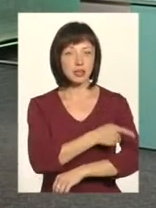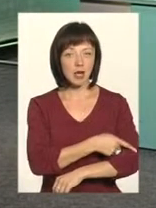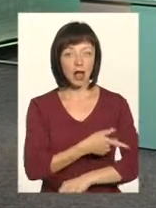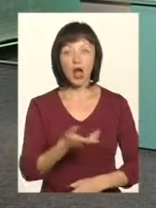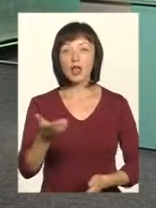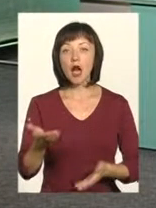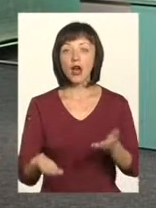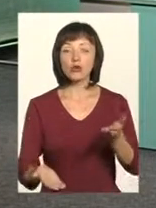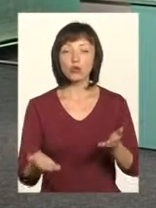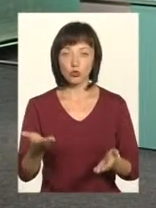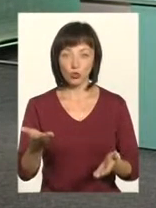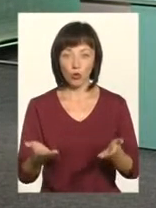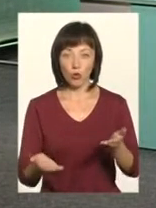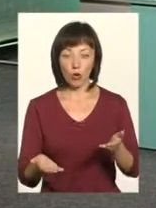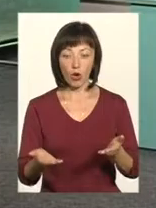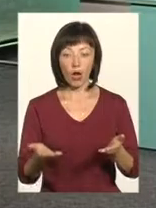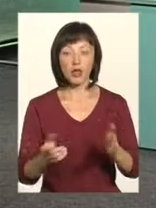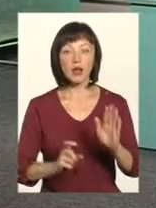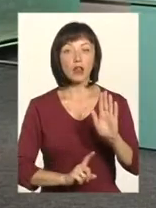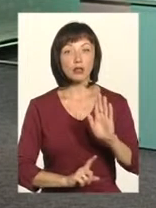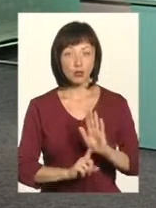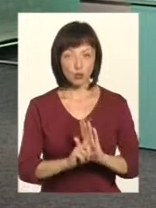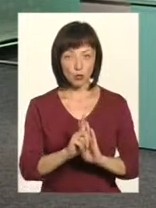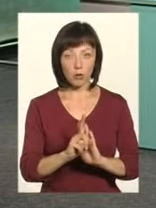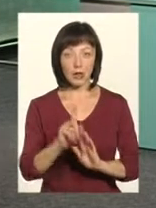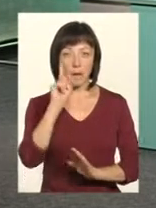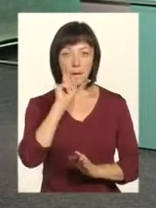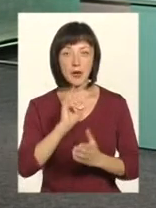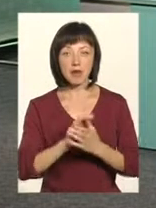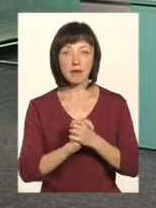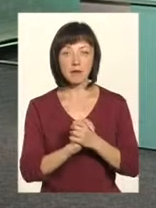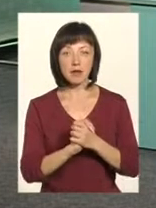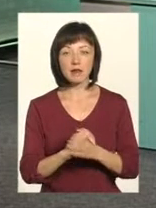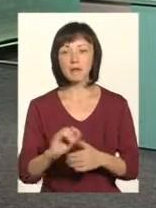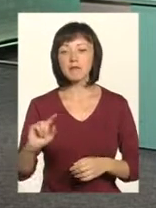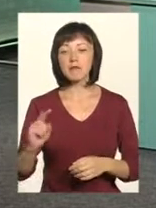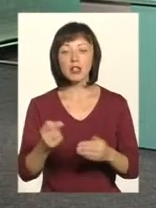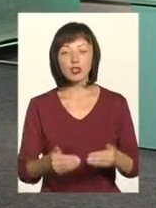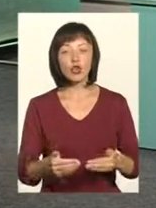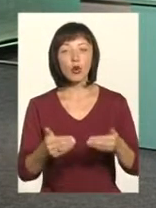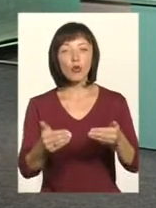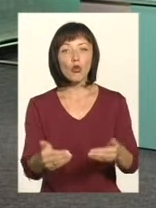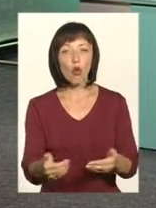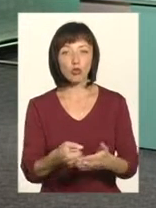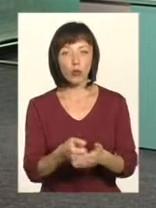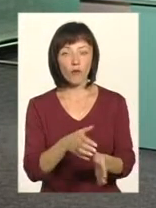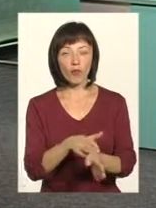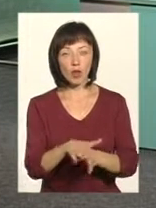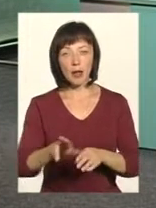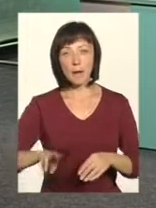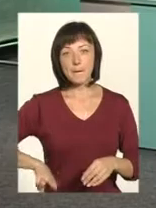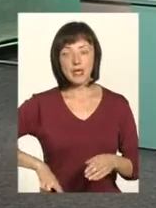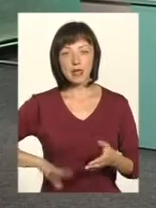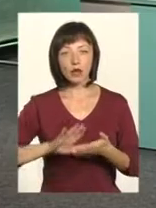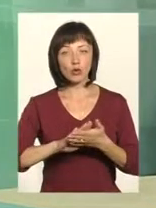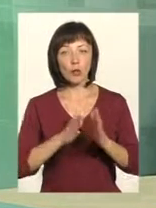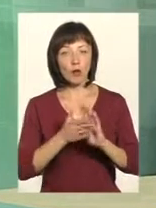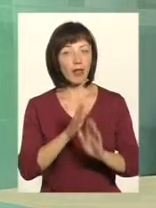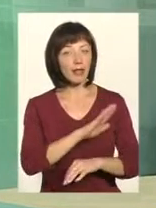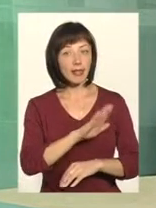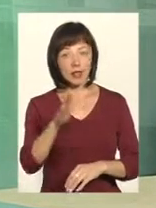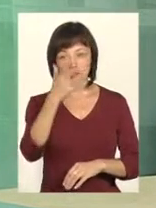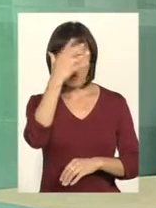Якщо і наступить перемир'я, то це буде лише перший крок до виконання мінських домовленостей. Не забуваємо, що